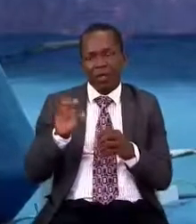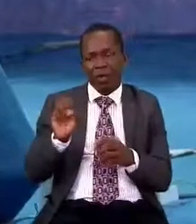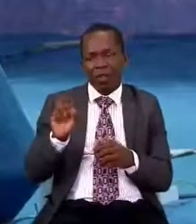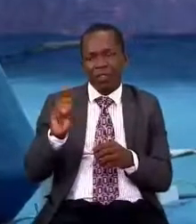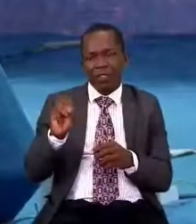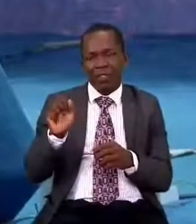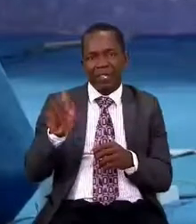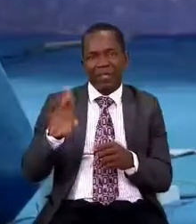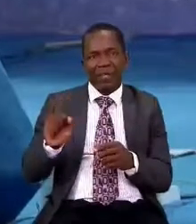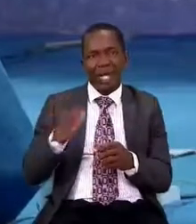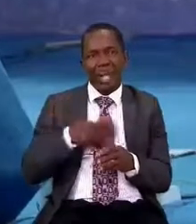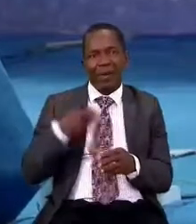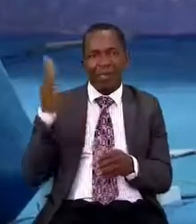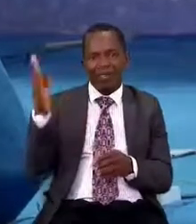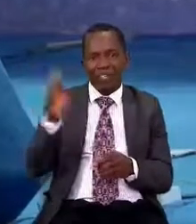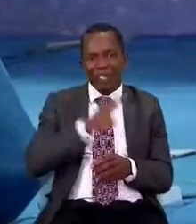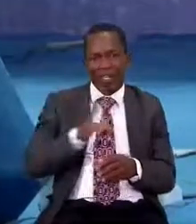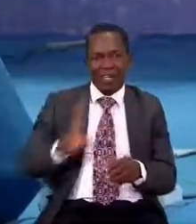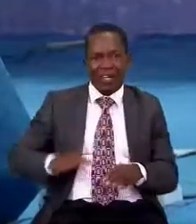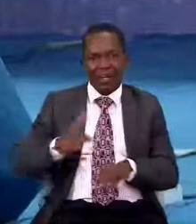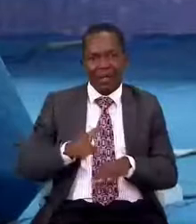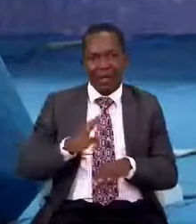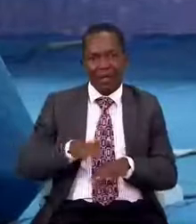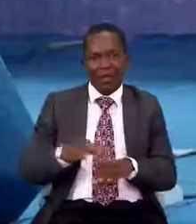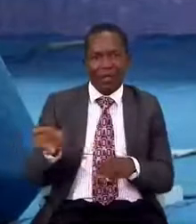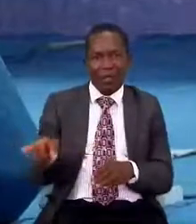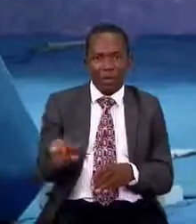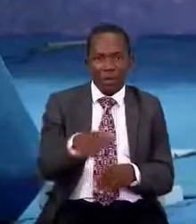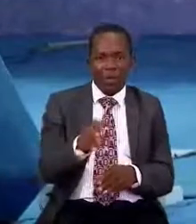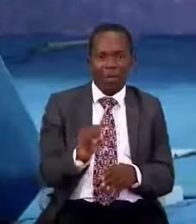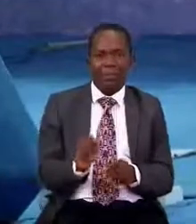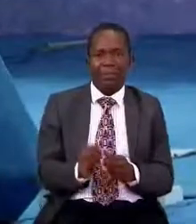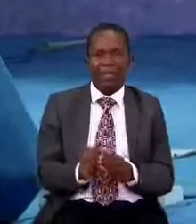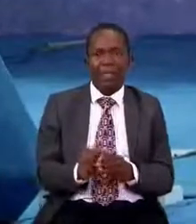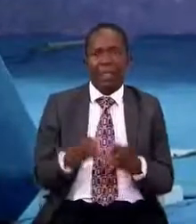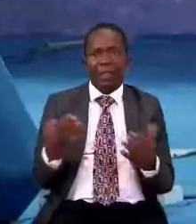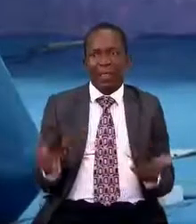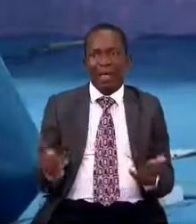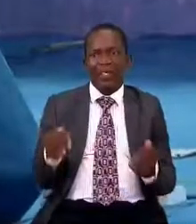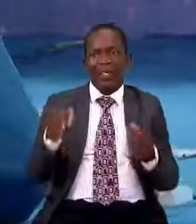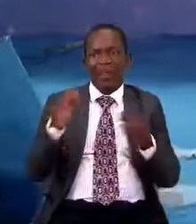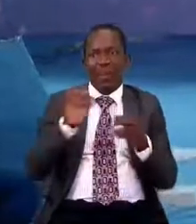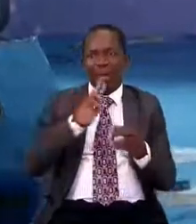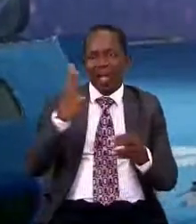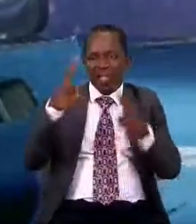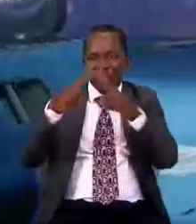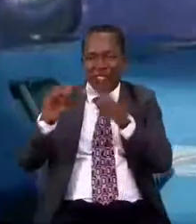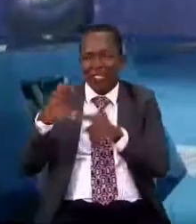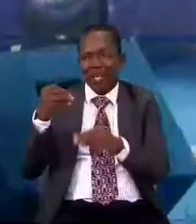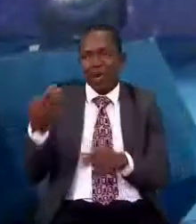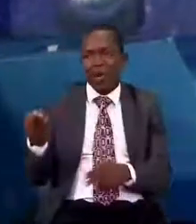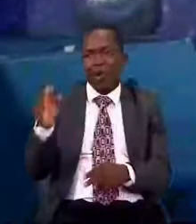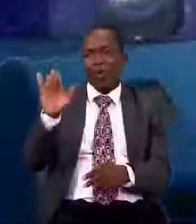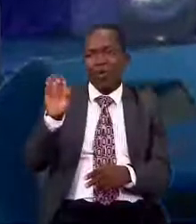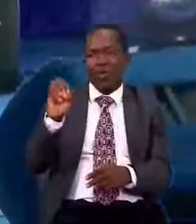de Samarie, nous sommes à Yola et nous prêchons Christ. Christ le guérisseur, Christ